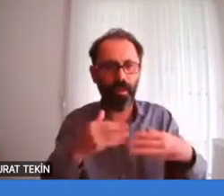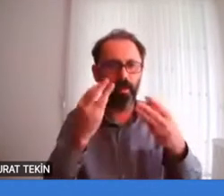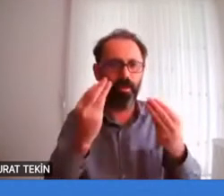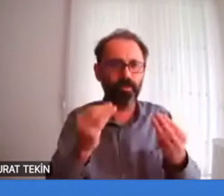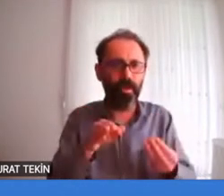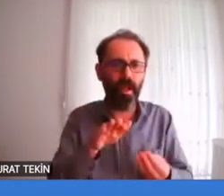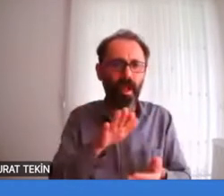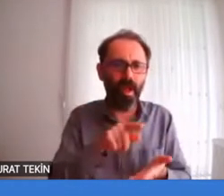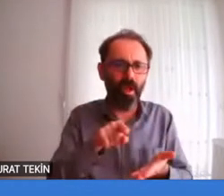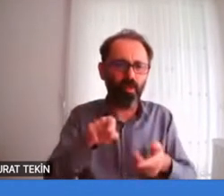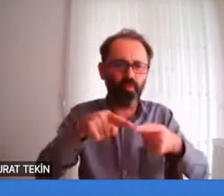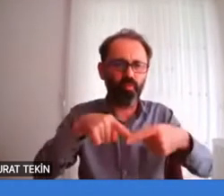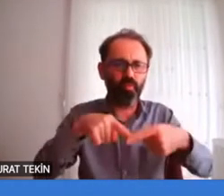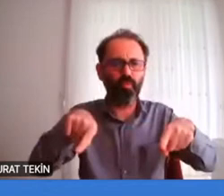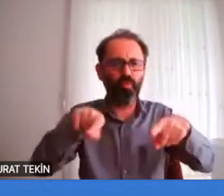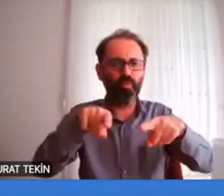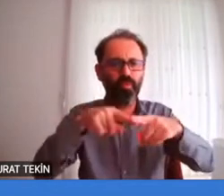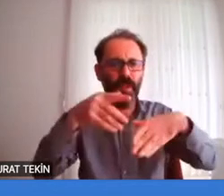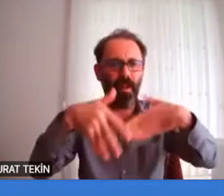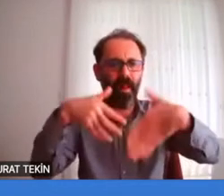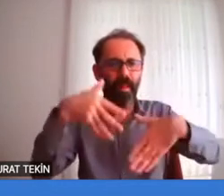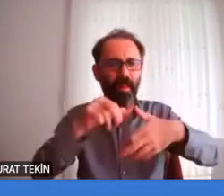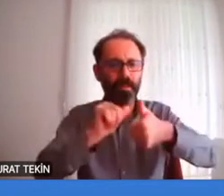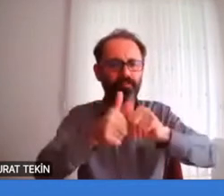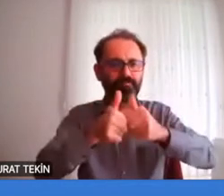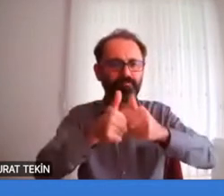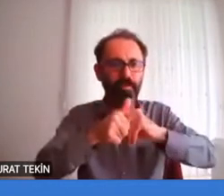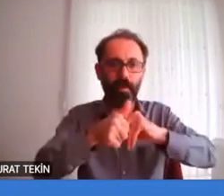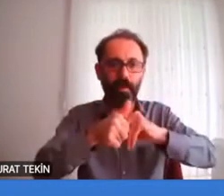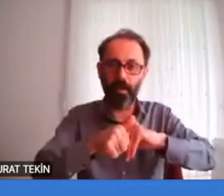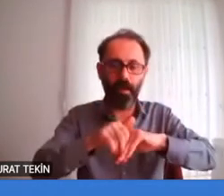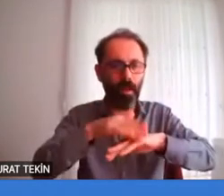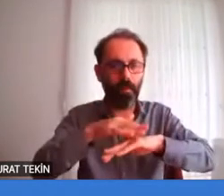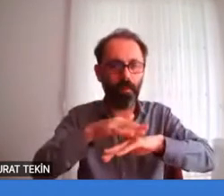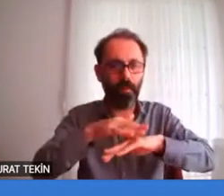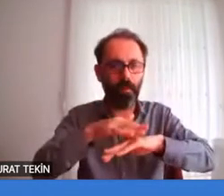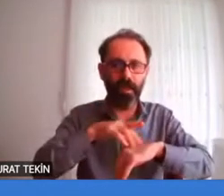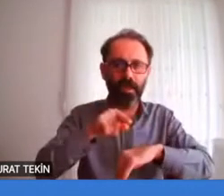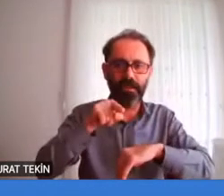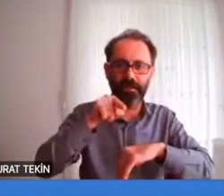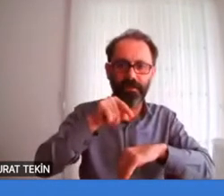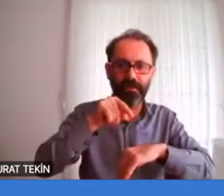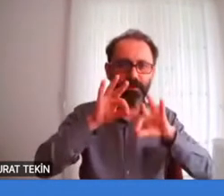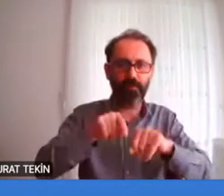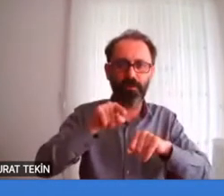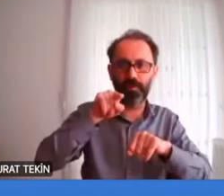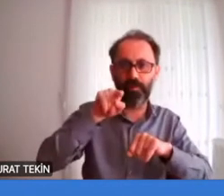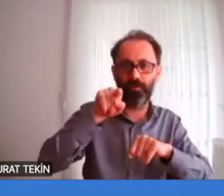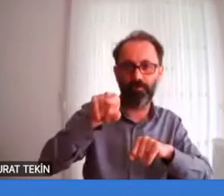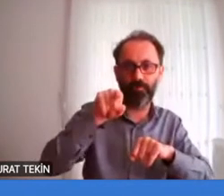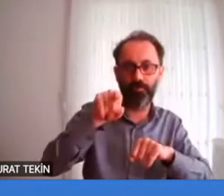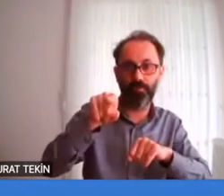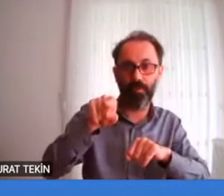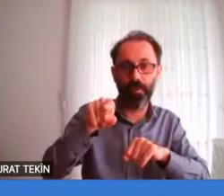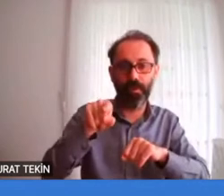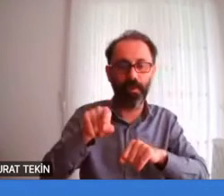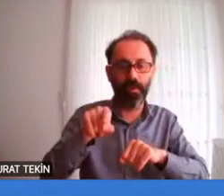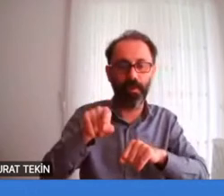de kız çocuğu olayı da var. Bunlar yani aslında burada görmüş olduğunuz çocuklar hayata 2-0, 3-0 geriden